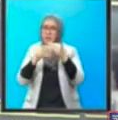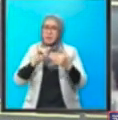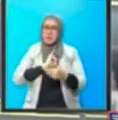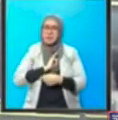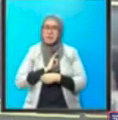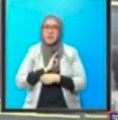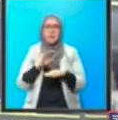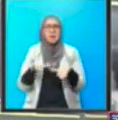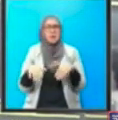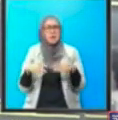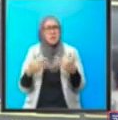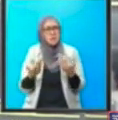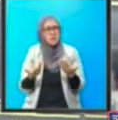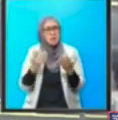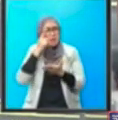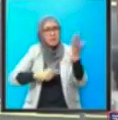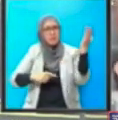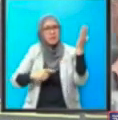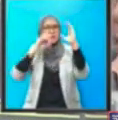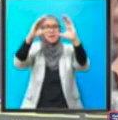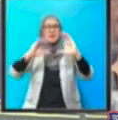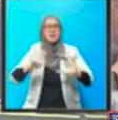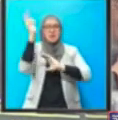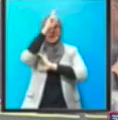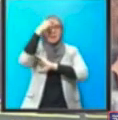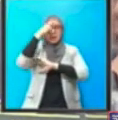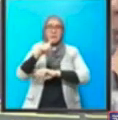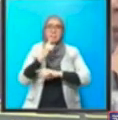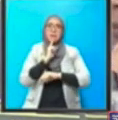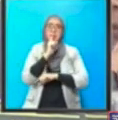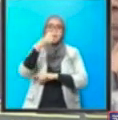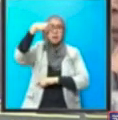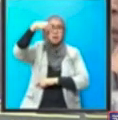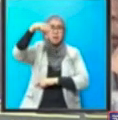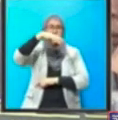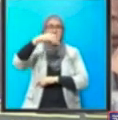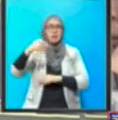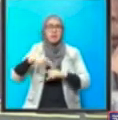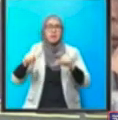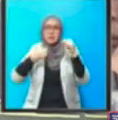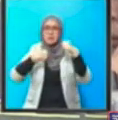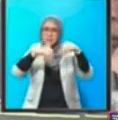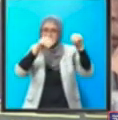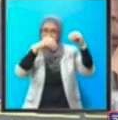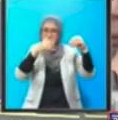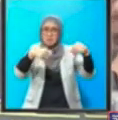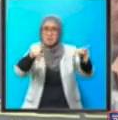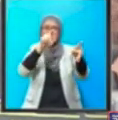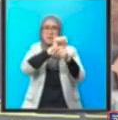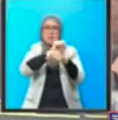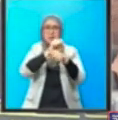quality dan ke boleh pasaran beraduan setelah ketidak padanan pekerjaan di antara permintaan